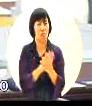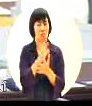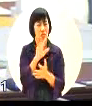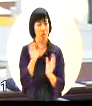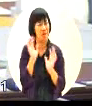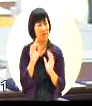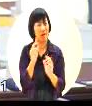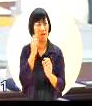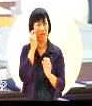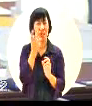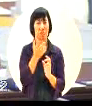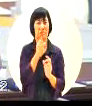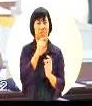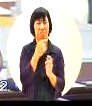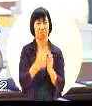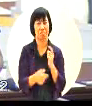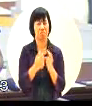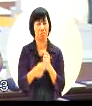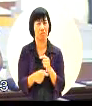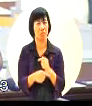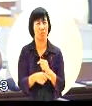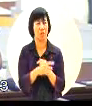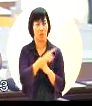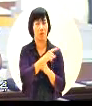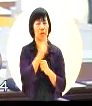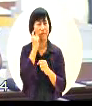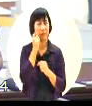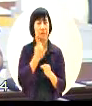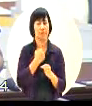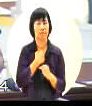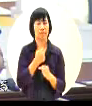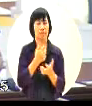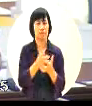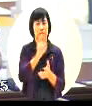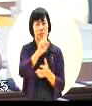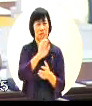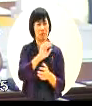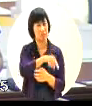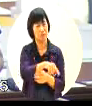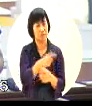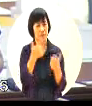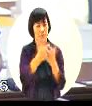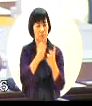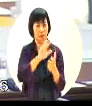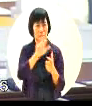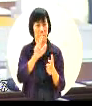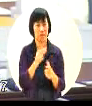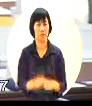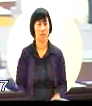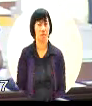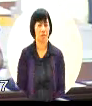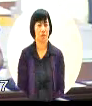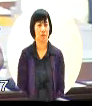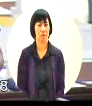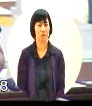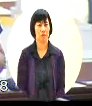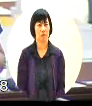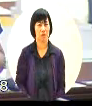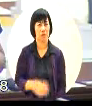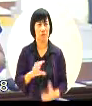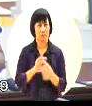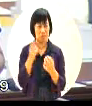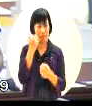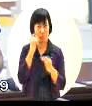十担啊，后四十担啊，后五十担诶。是毋是？咱市政府遮吼，会当重新来编定，将这